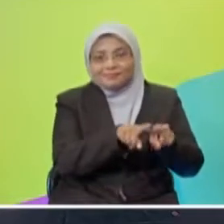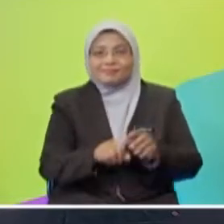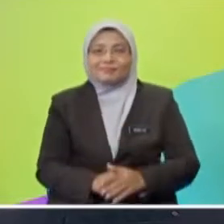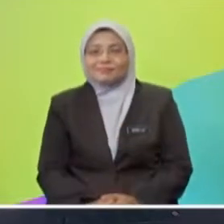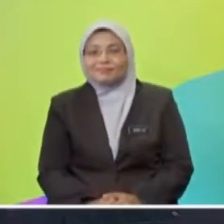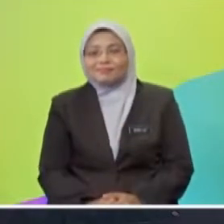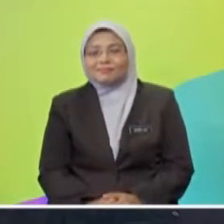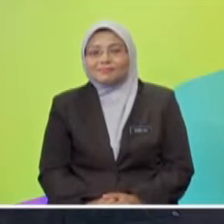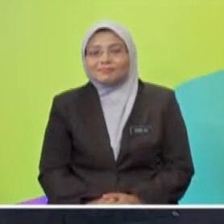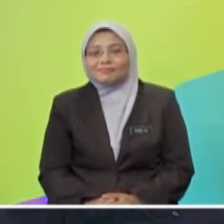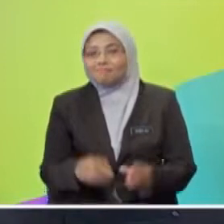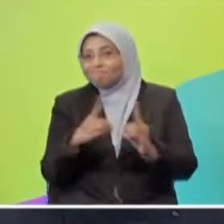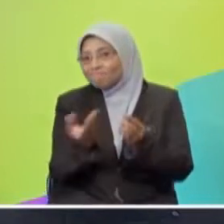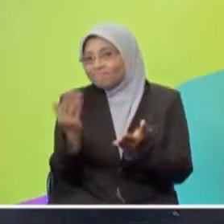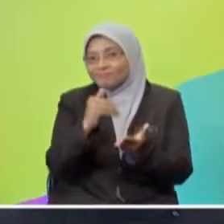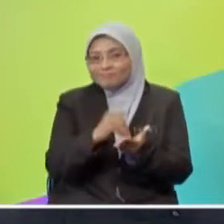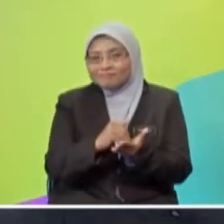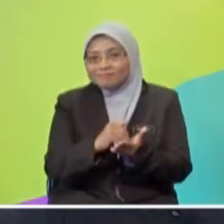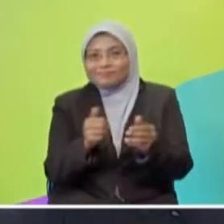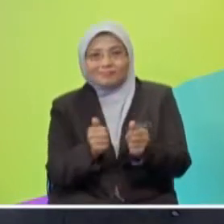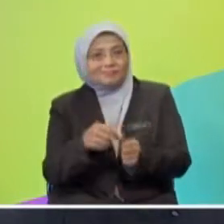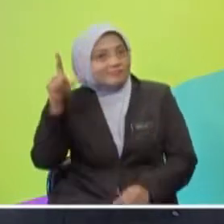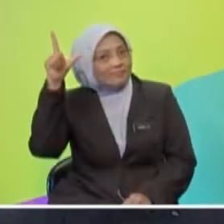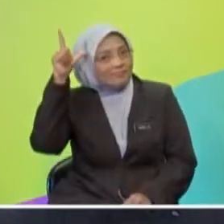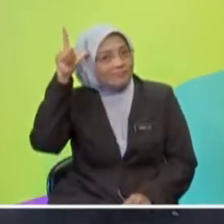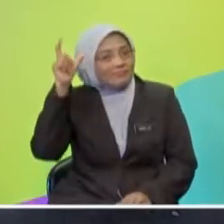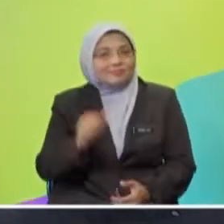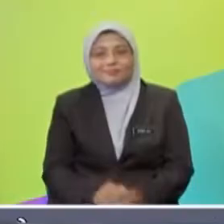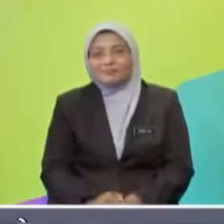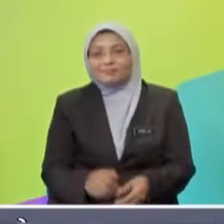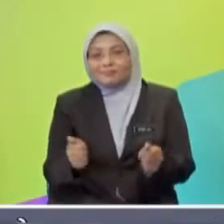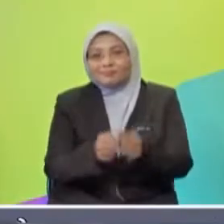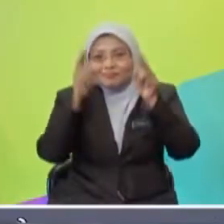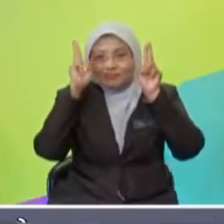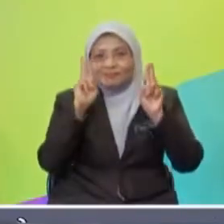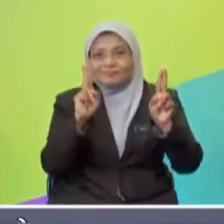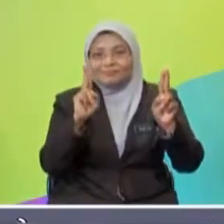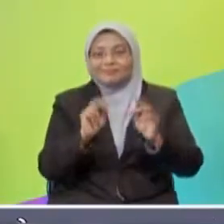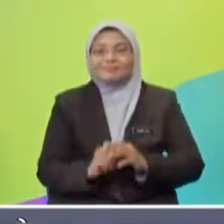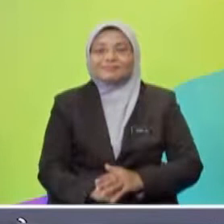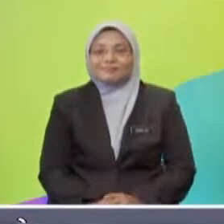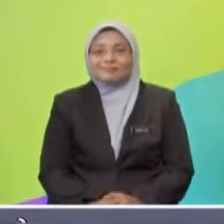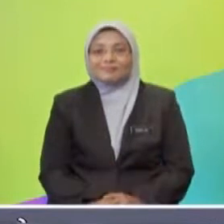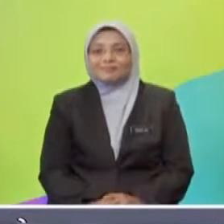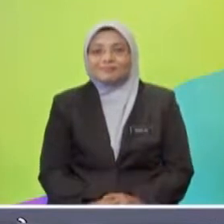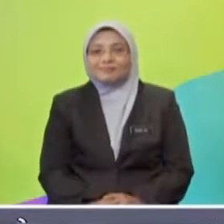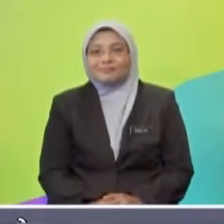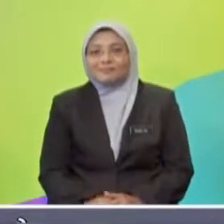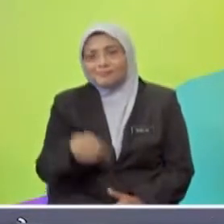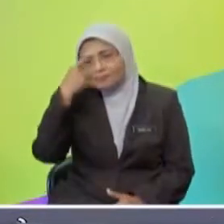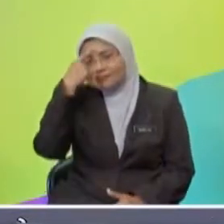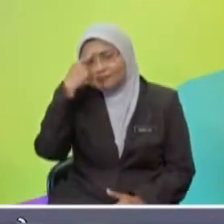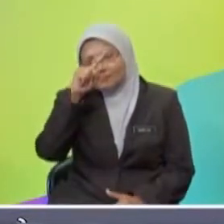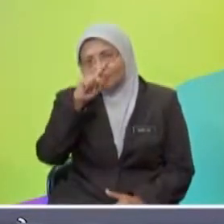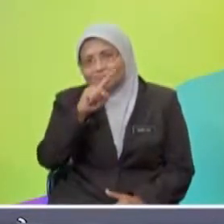dalam menengah rendah masih lagi bersama dengan saya Luqman Hakim juga Ustadzah Siti Rahimah baila untuk segmen